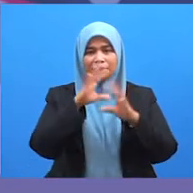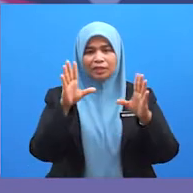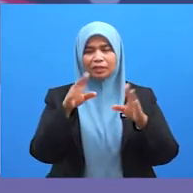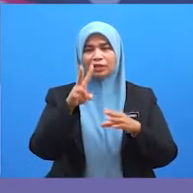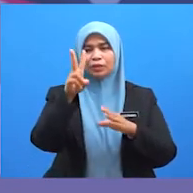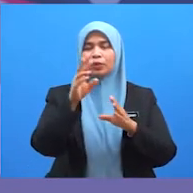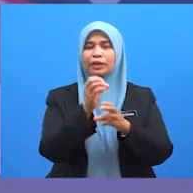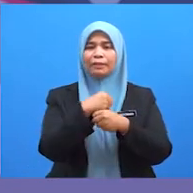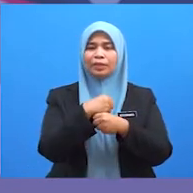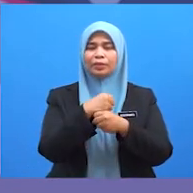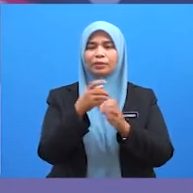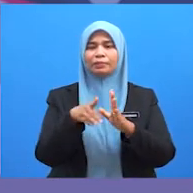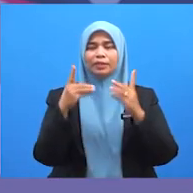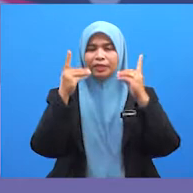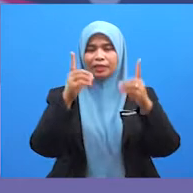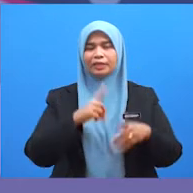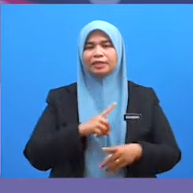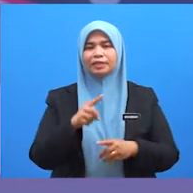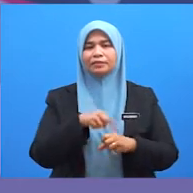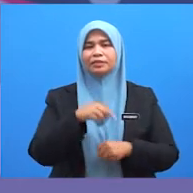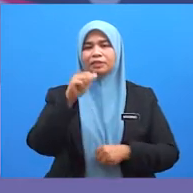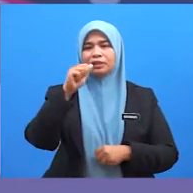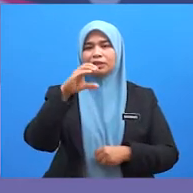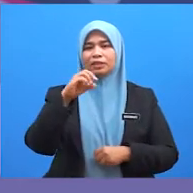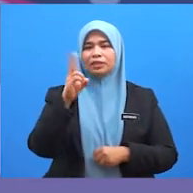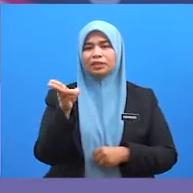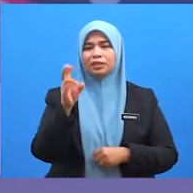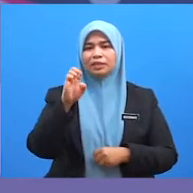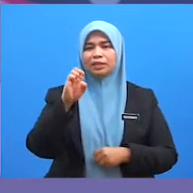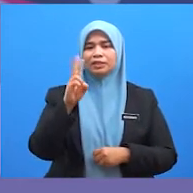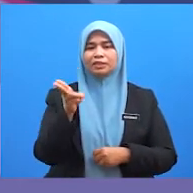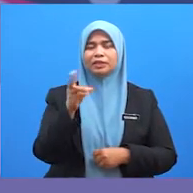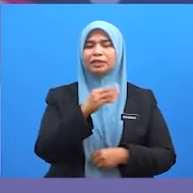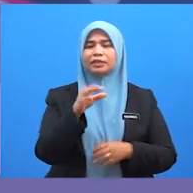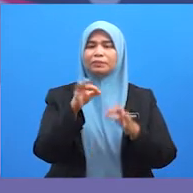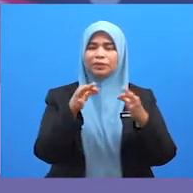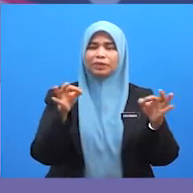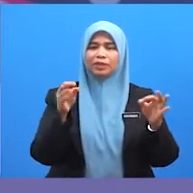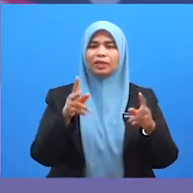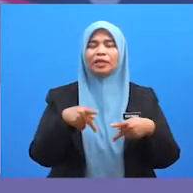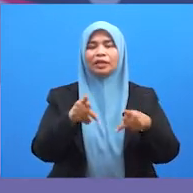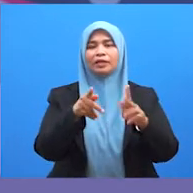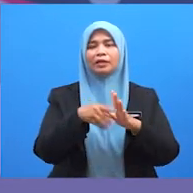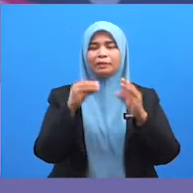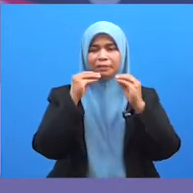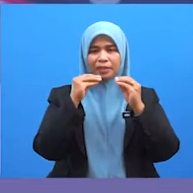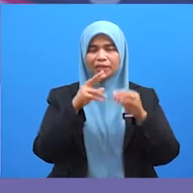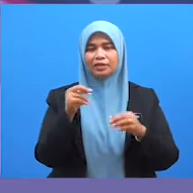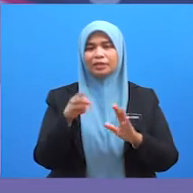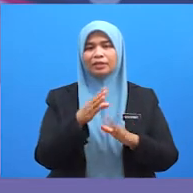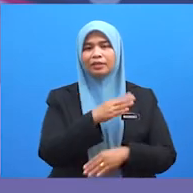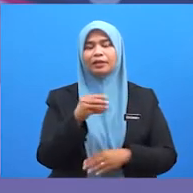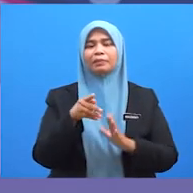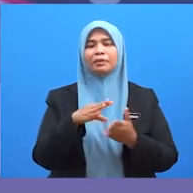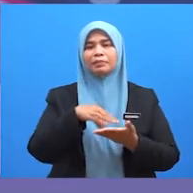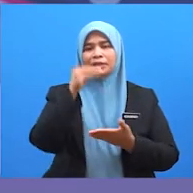menyatakan dua bentuk pendidikan Islam di Aceh dan menghuraikan kaedah pengajaran dan